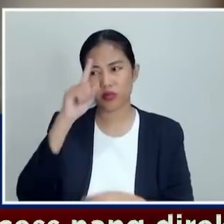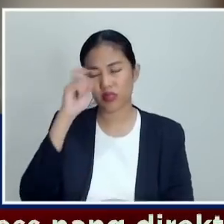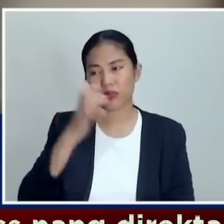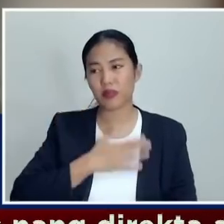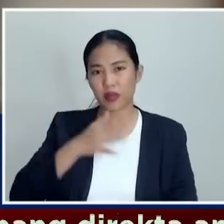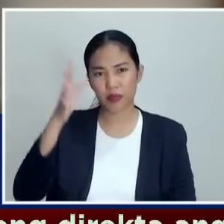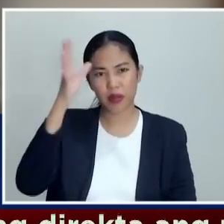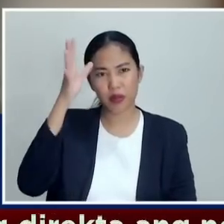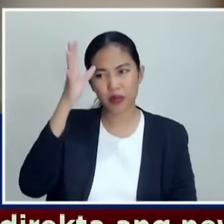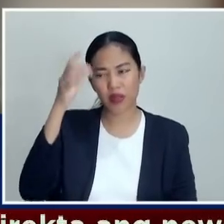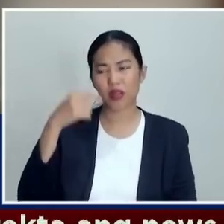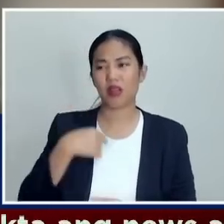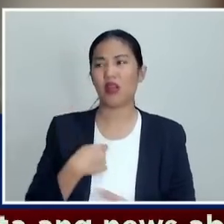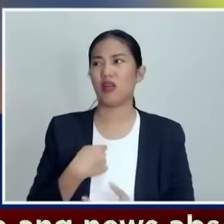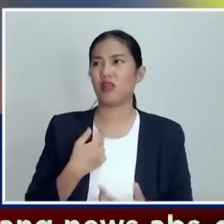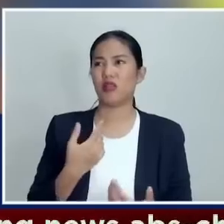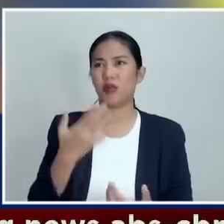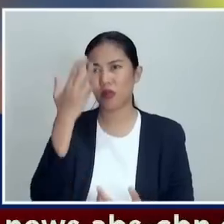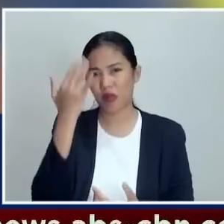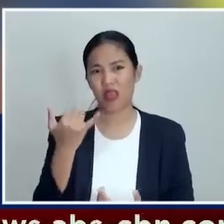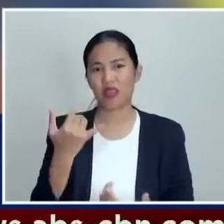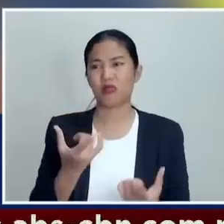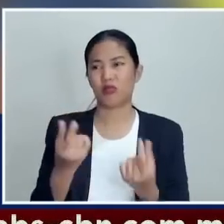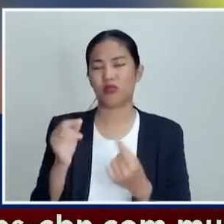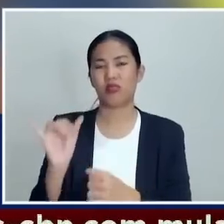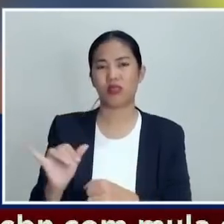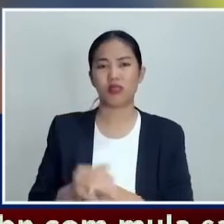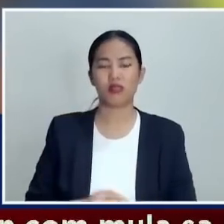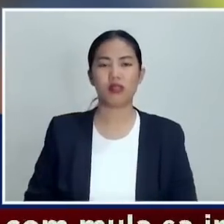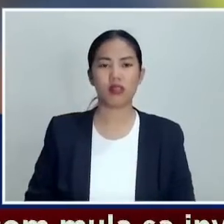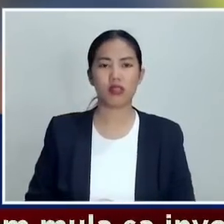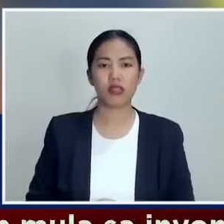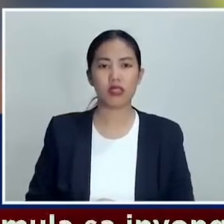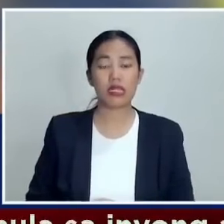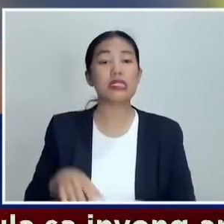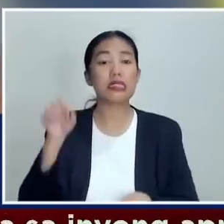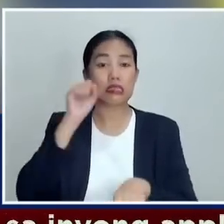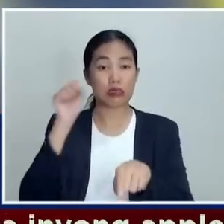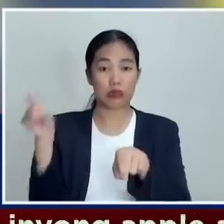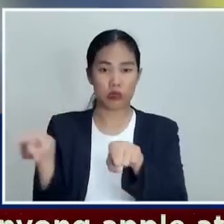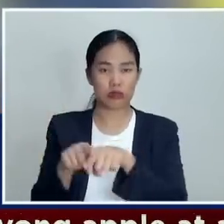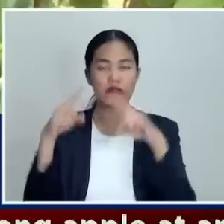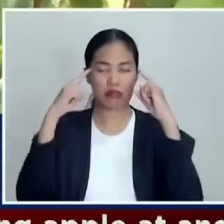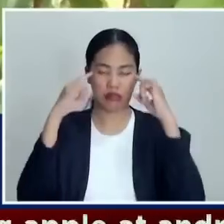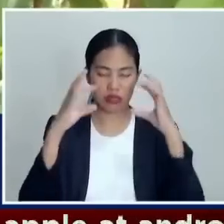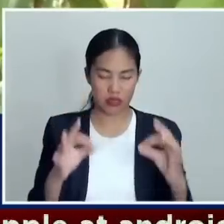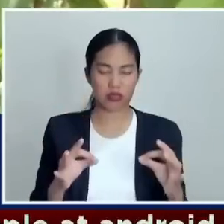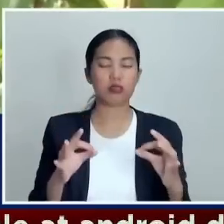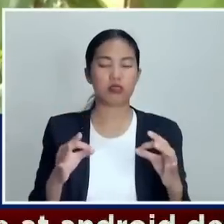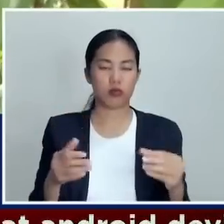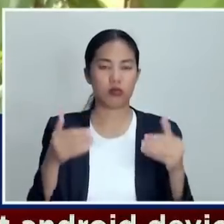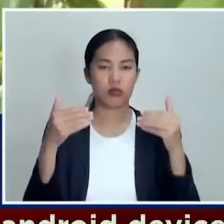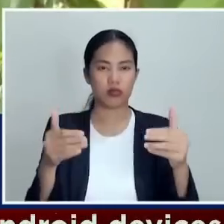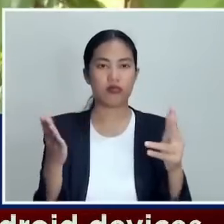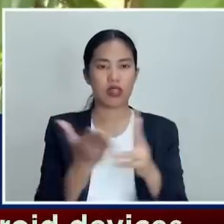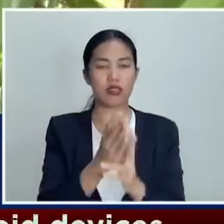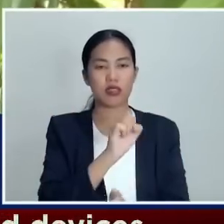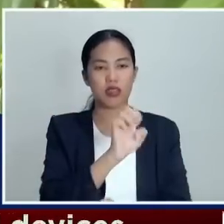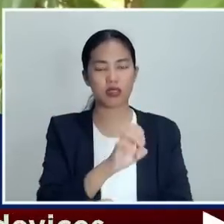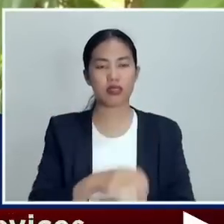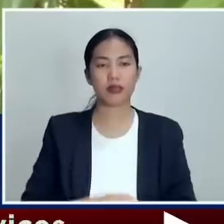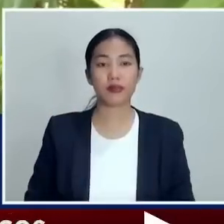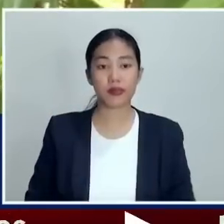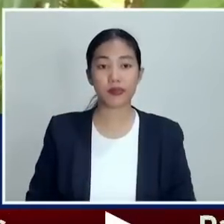ko ba ito nagawa sa kanya po? Desidido naman ang mga kapatid ng suspect na ituloy ang kaso. Pinag-aaralan ng Alfonso PNP